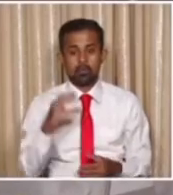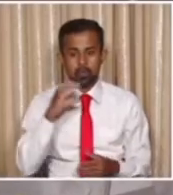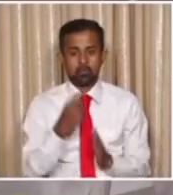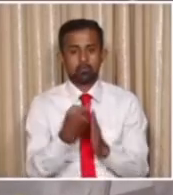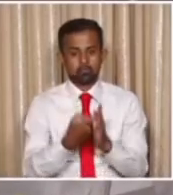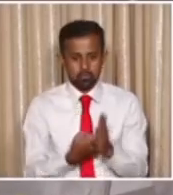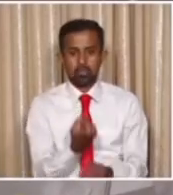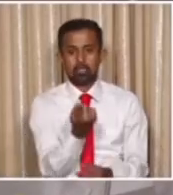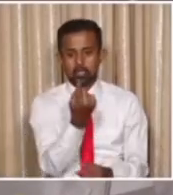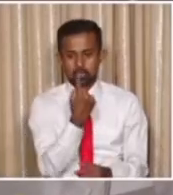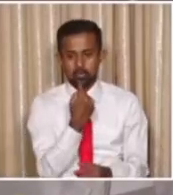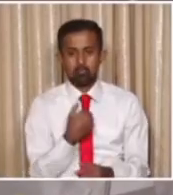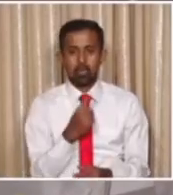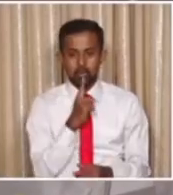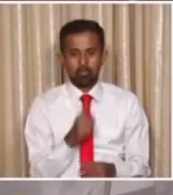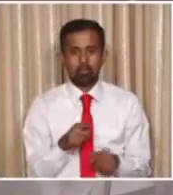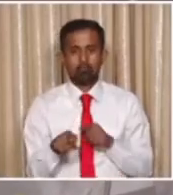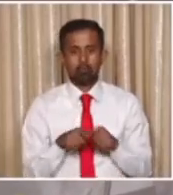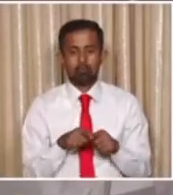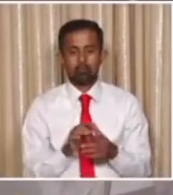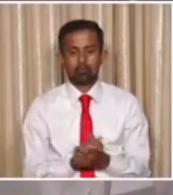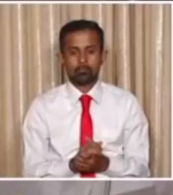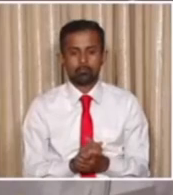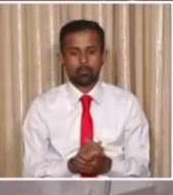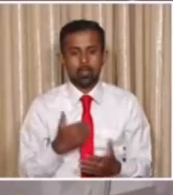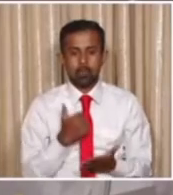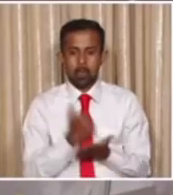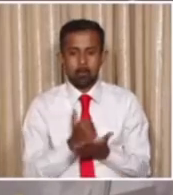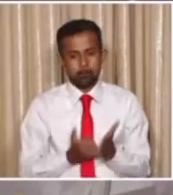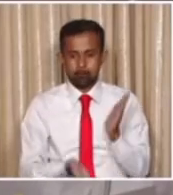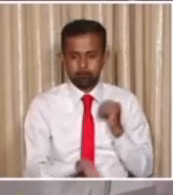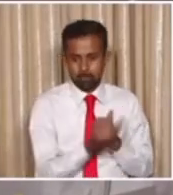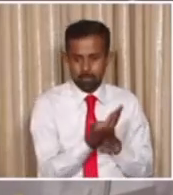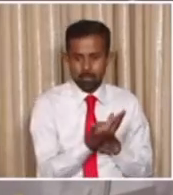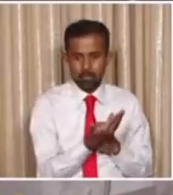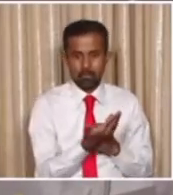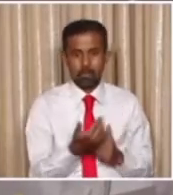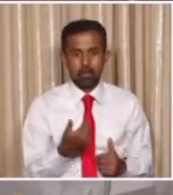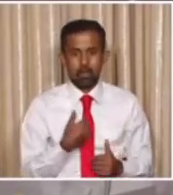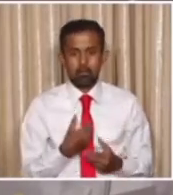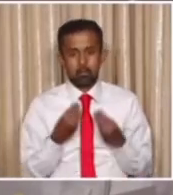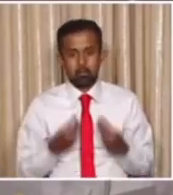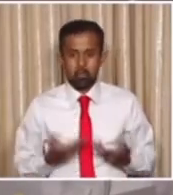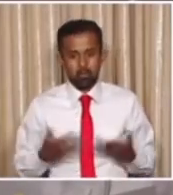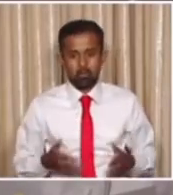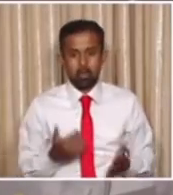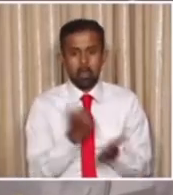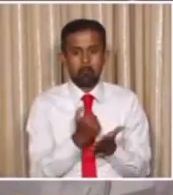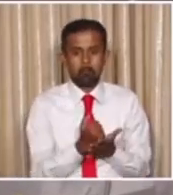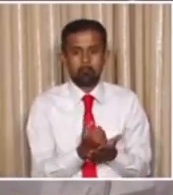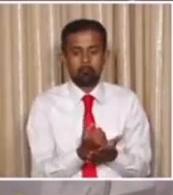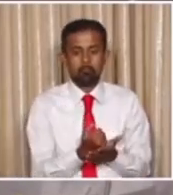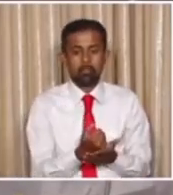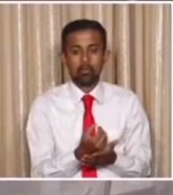එනවා. අර මං කිව්වේ ඒකයි. අපි බැංකුවට ගියත් අපි බංකොලොත් වෙලා බැංකුව අය ඔයා කොහොමද